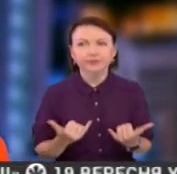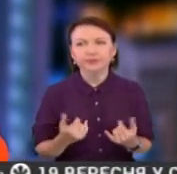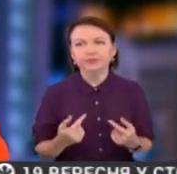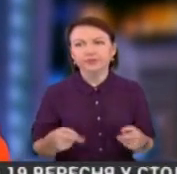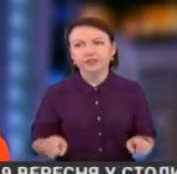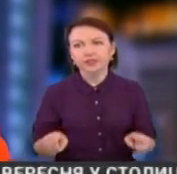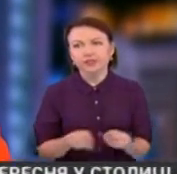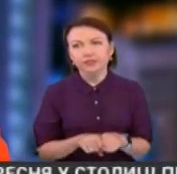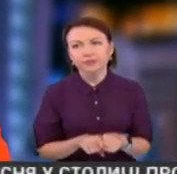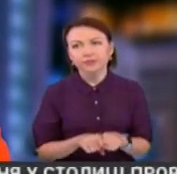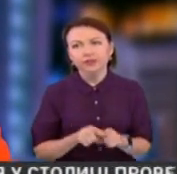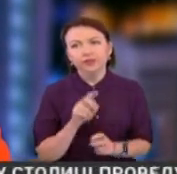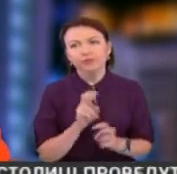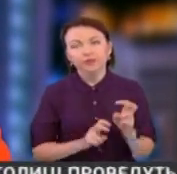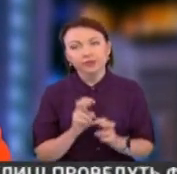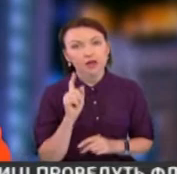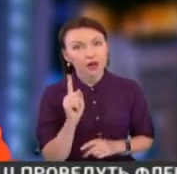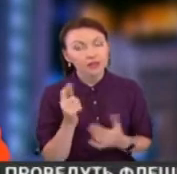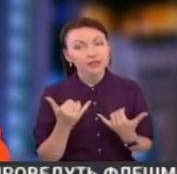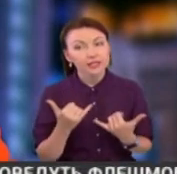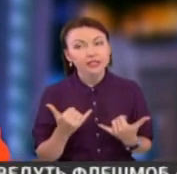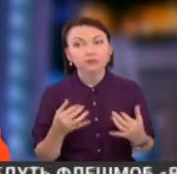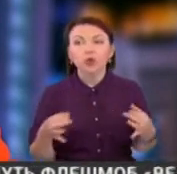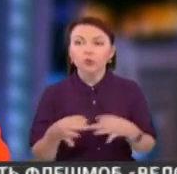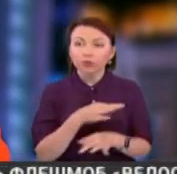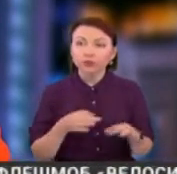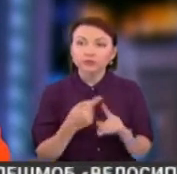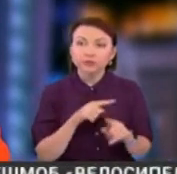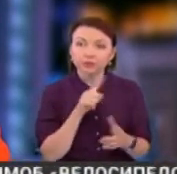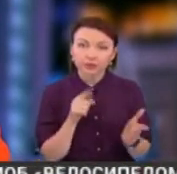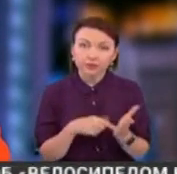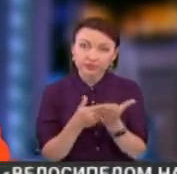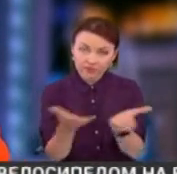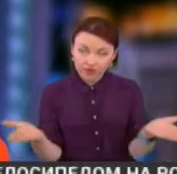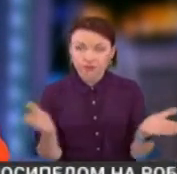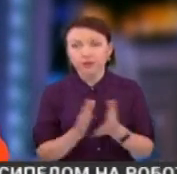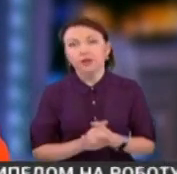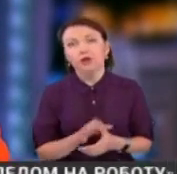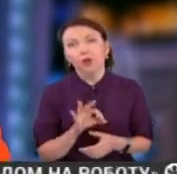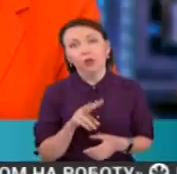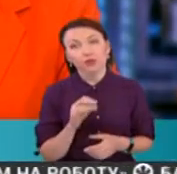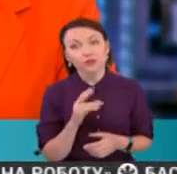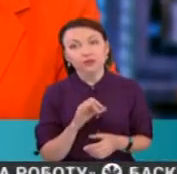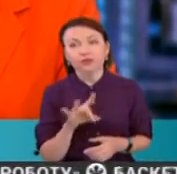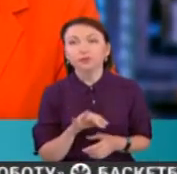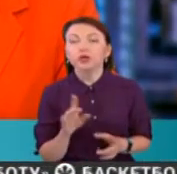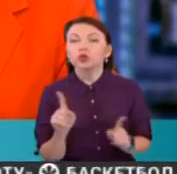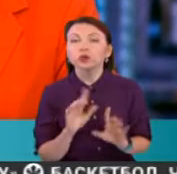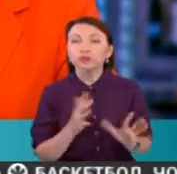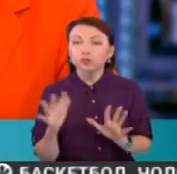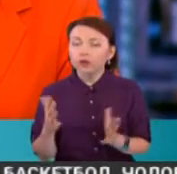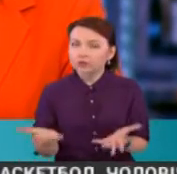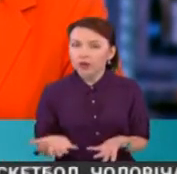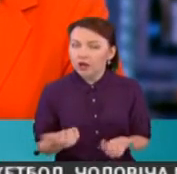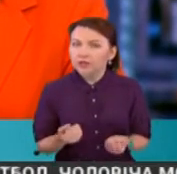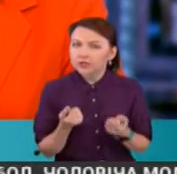мовити, фабриці. Але зараз ми обговоримо це питання і з вами, пане Олександре. Що ж відбувається і наскільки